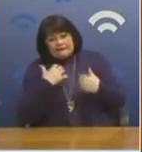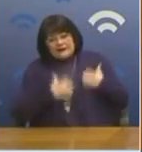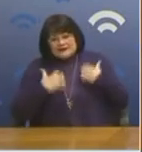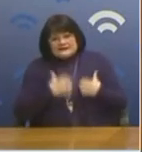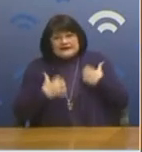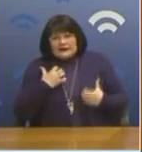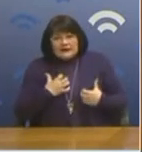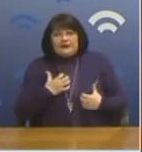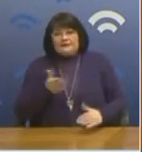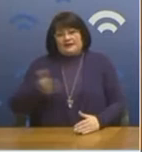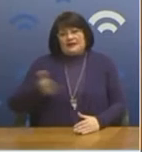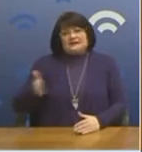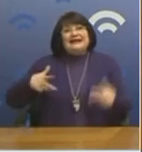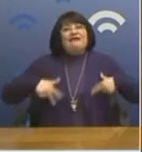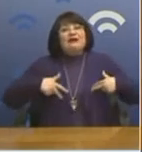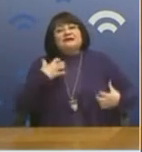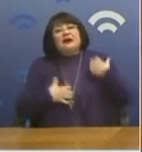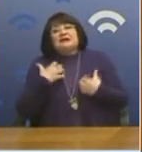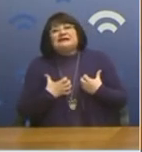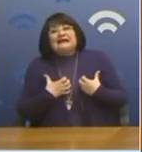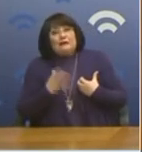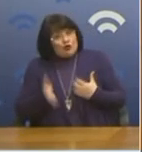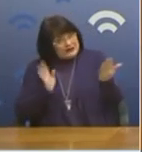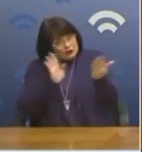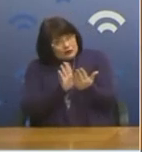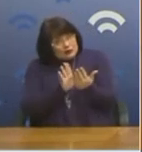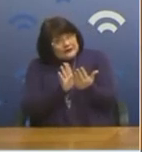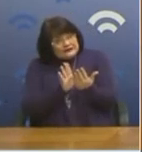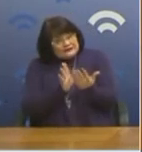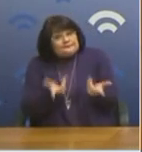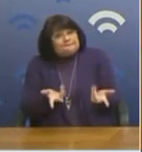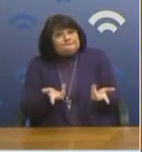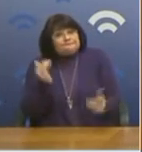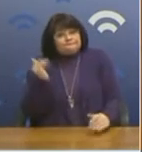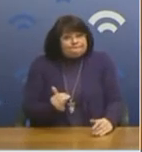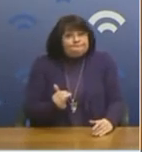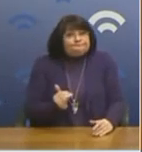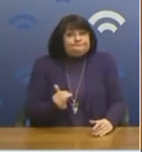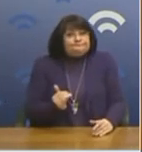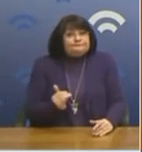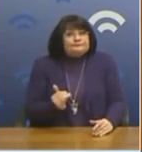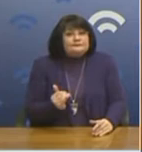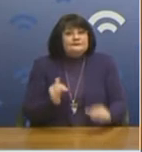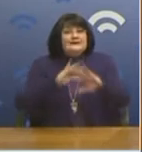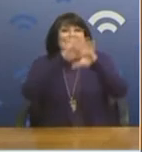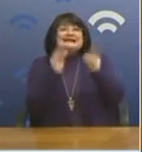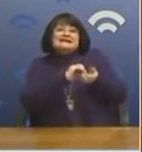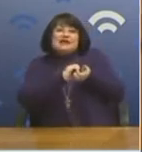και δεξιές κυβερνήσεις? Αυτό θα το αντιμετωπίσετε μειώνοντας τις συλλογικές συμβάσεις,